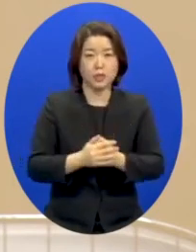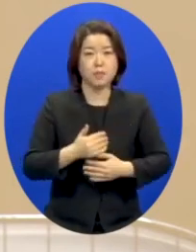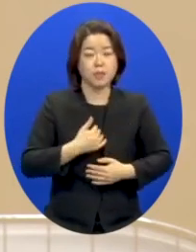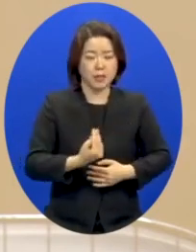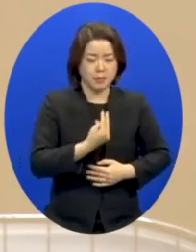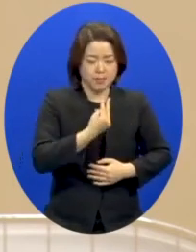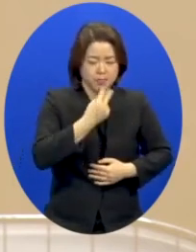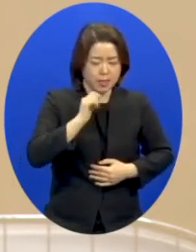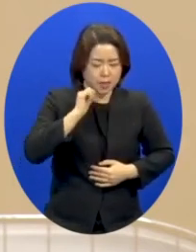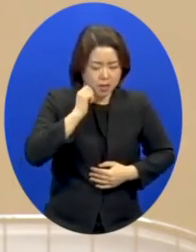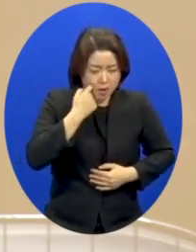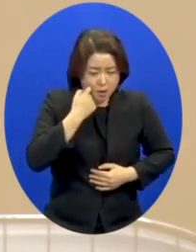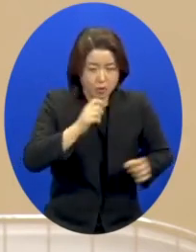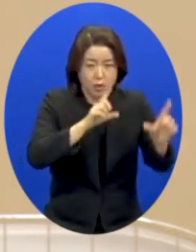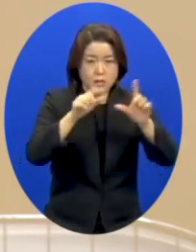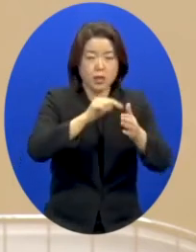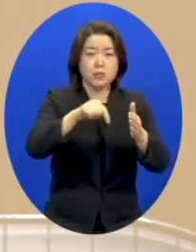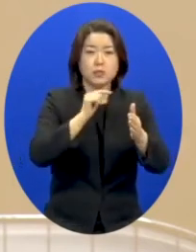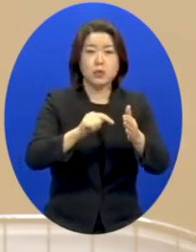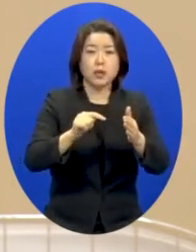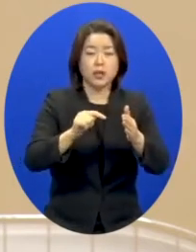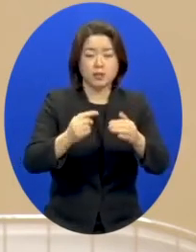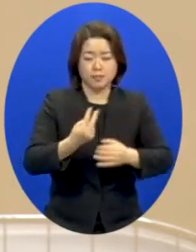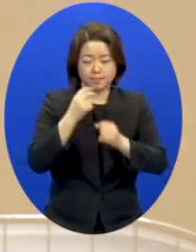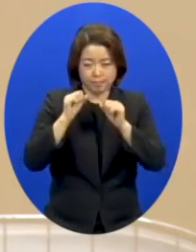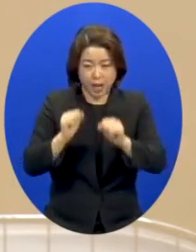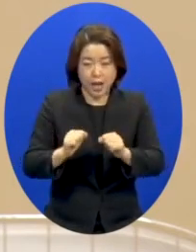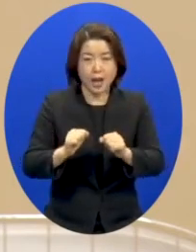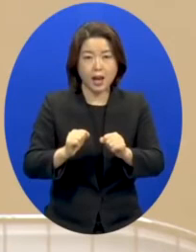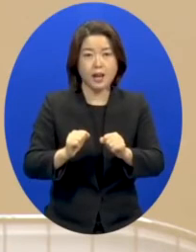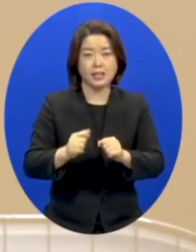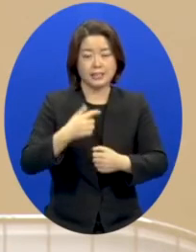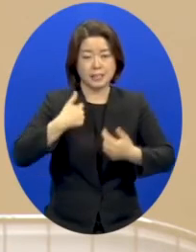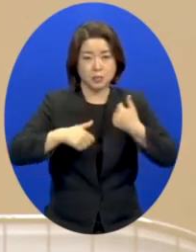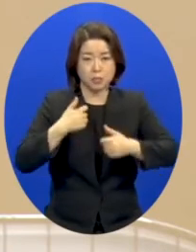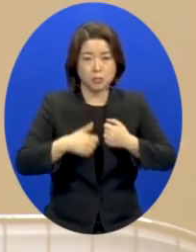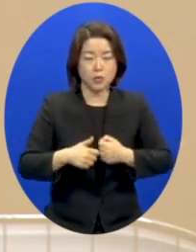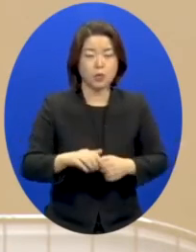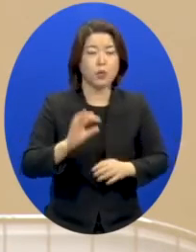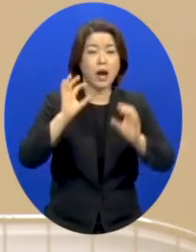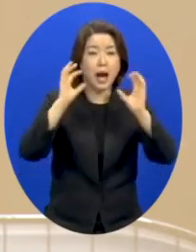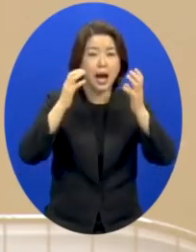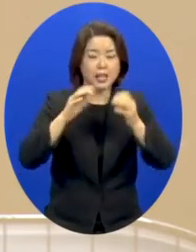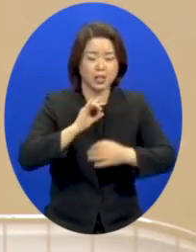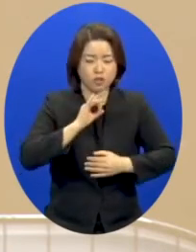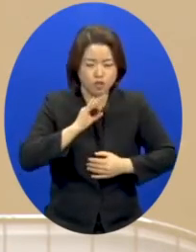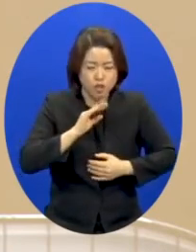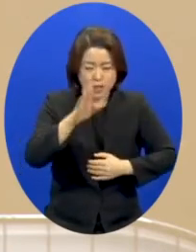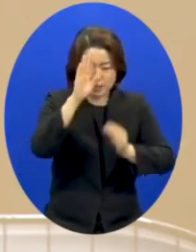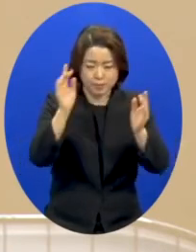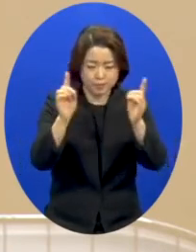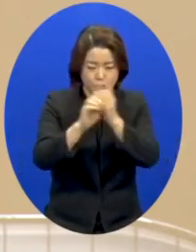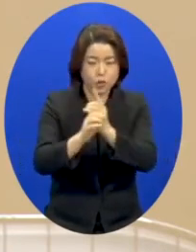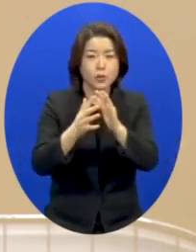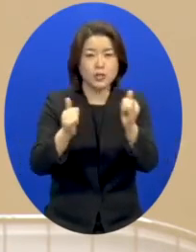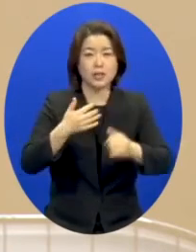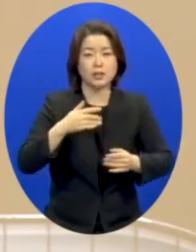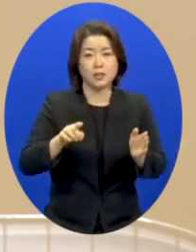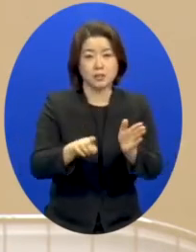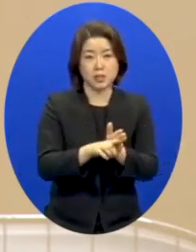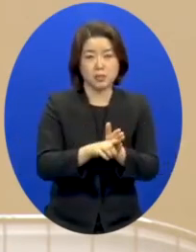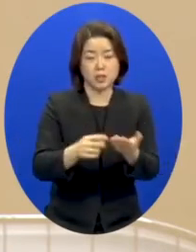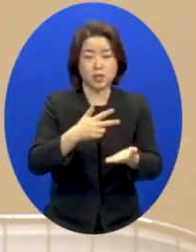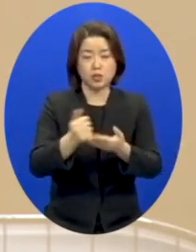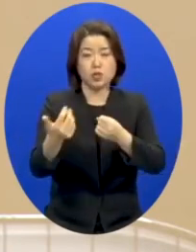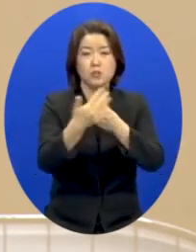살 수 있는 길이고 유준이에게는 온전한 그리고 유일한 치료이심을 믿습니다. 주님의 은혜와